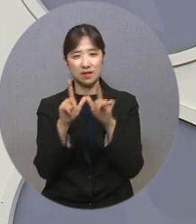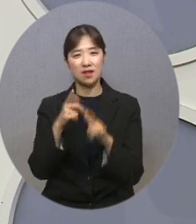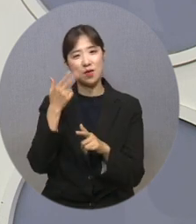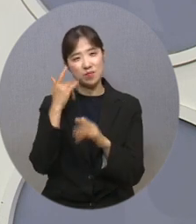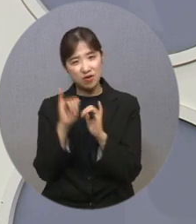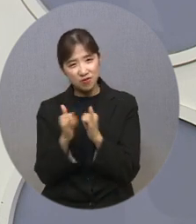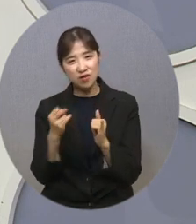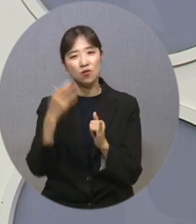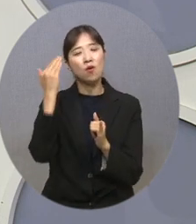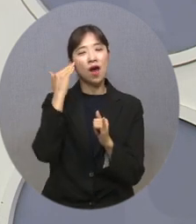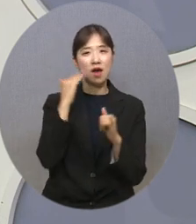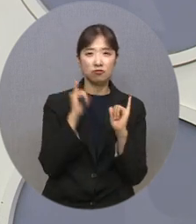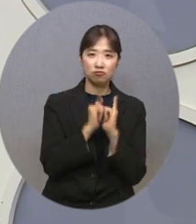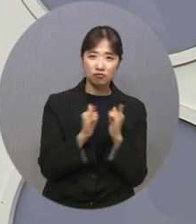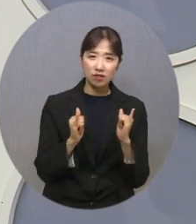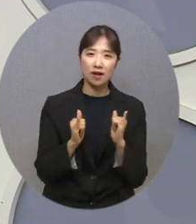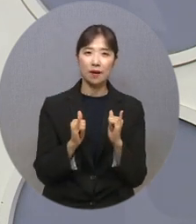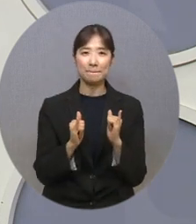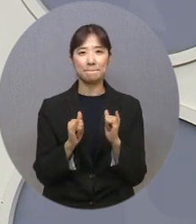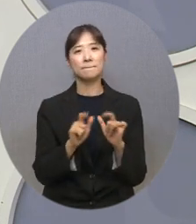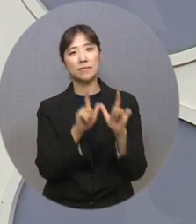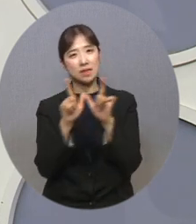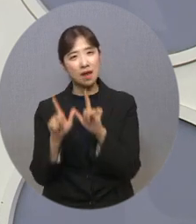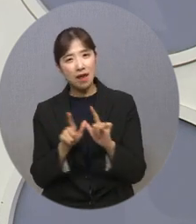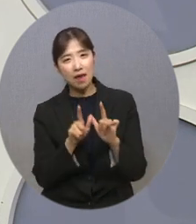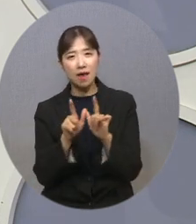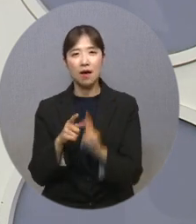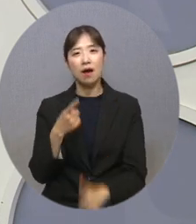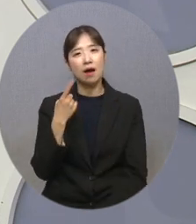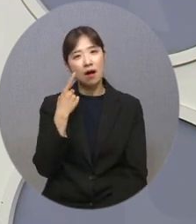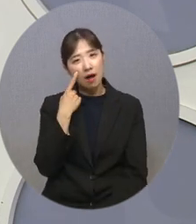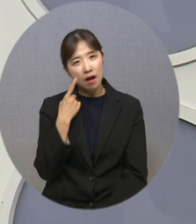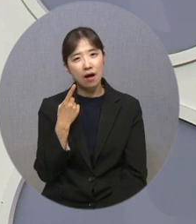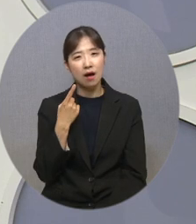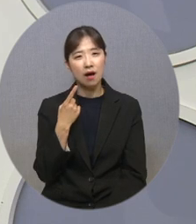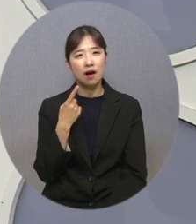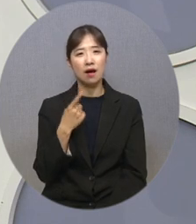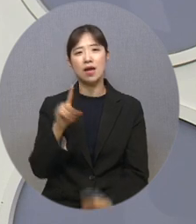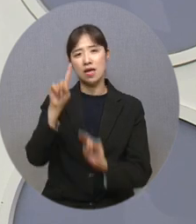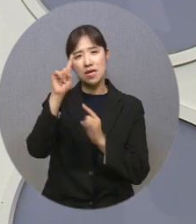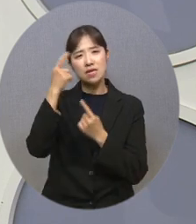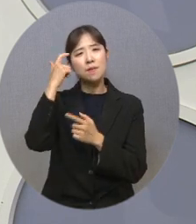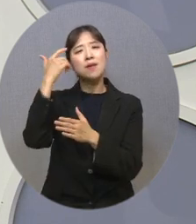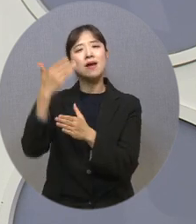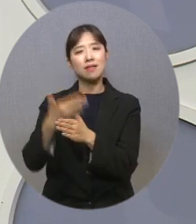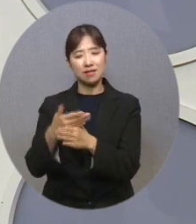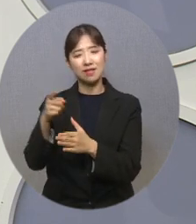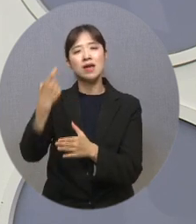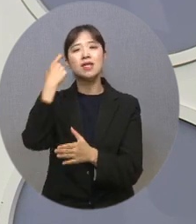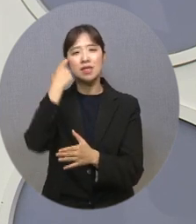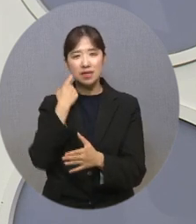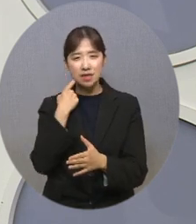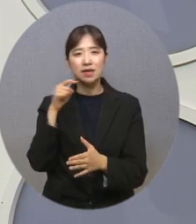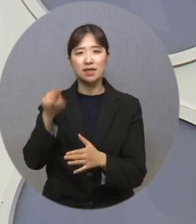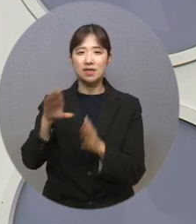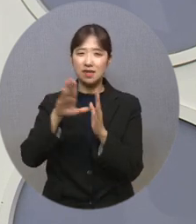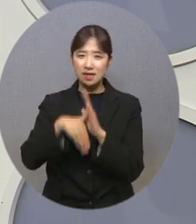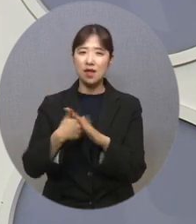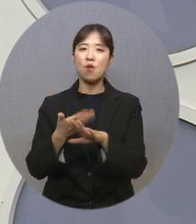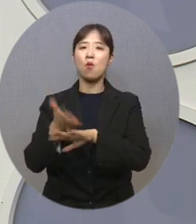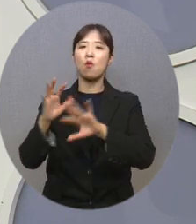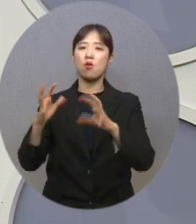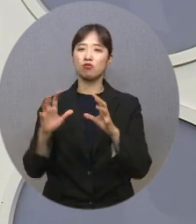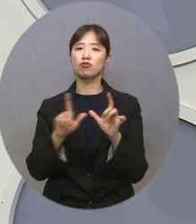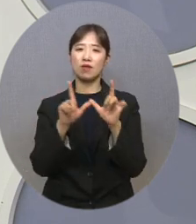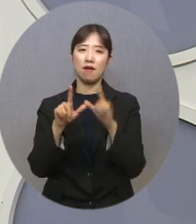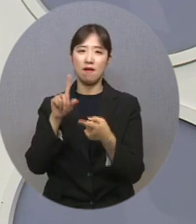그리고 우리 한국인과의 이렇게 생활을 통해서 이승만 박사가 느꼈던 당시의 그 외국 생활에